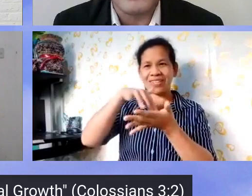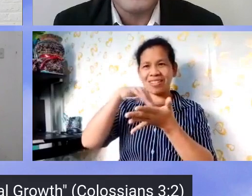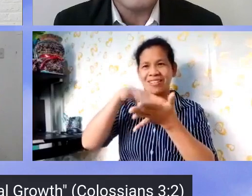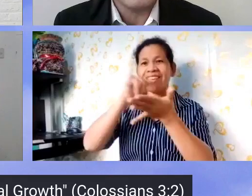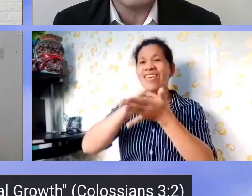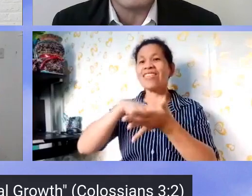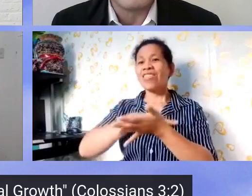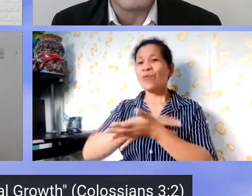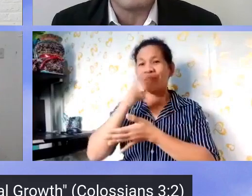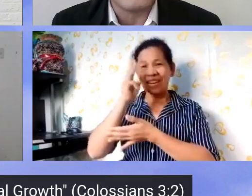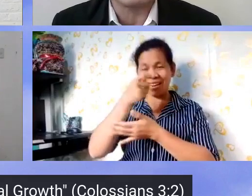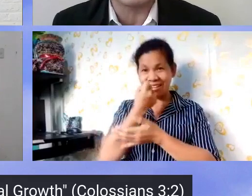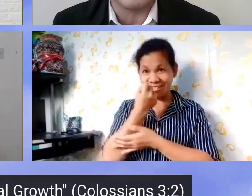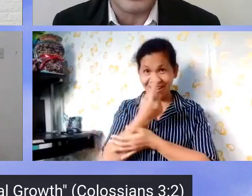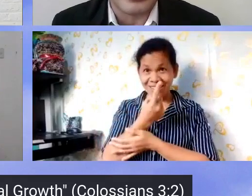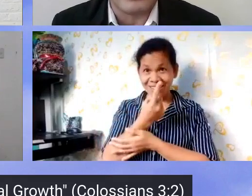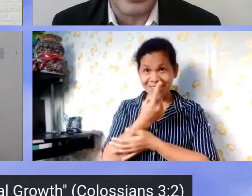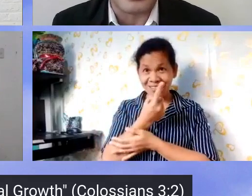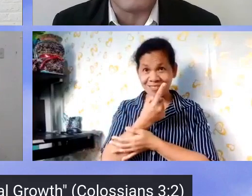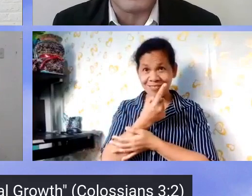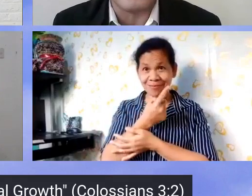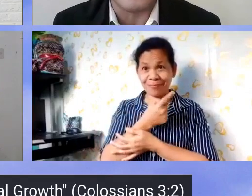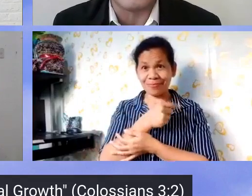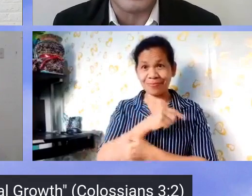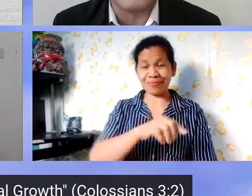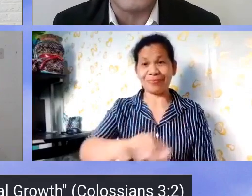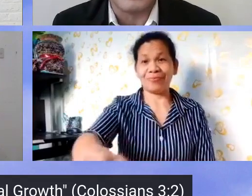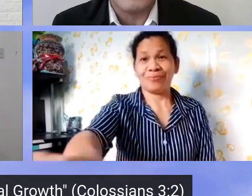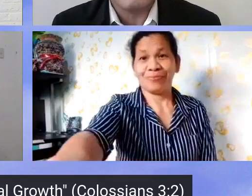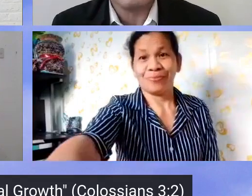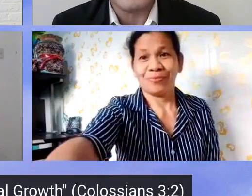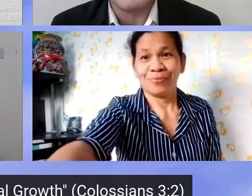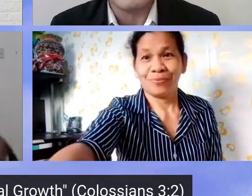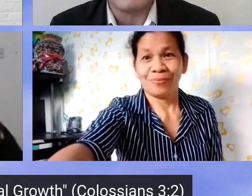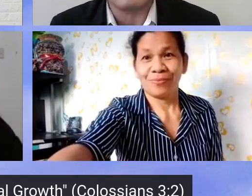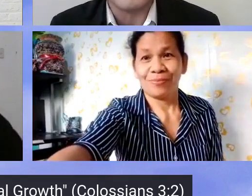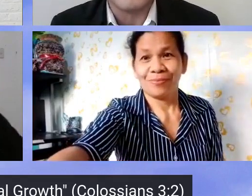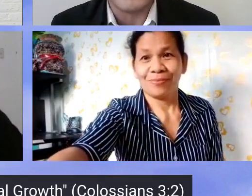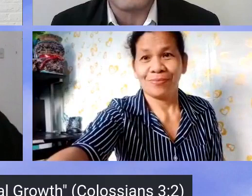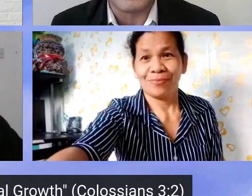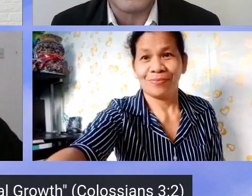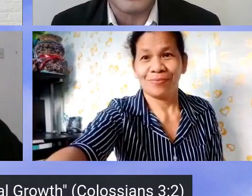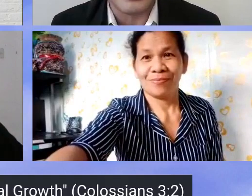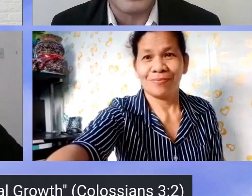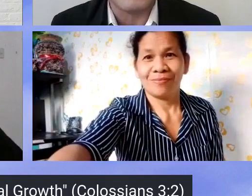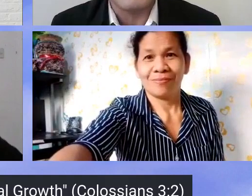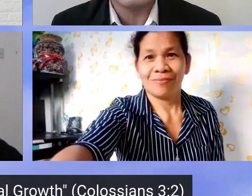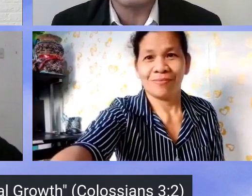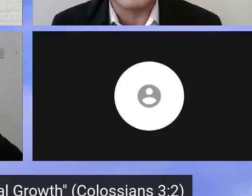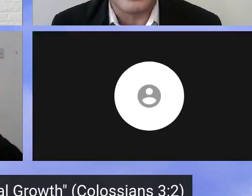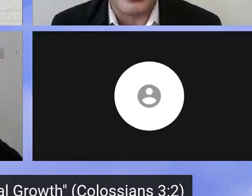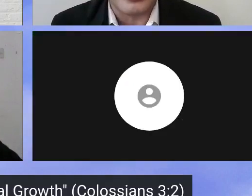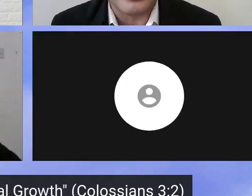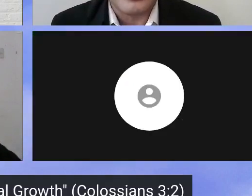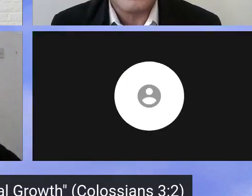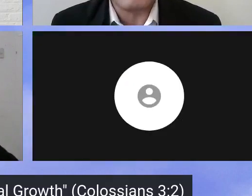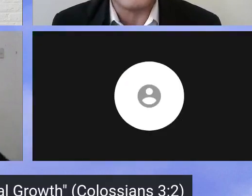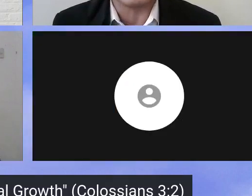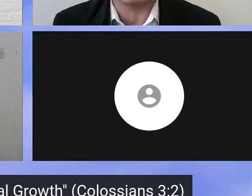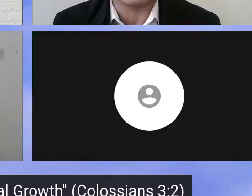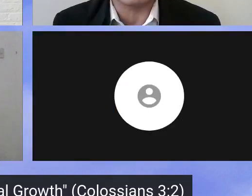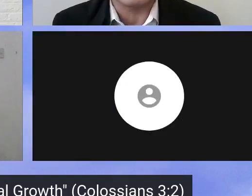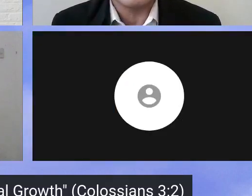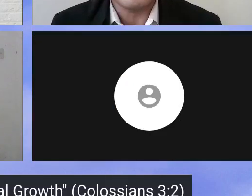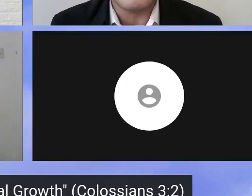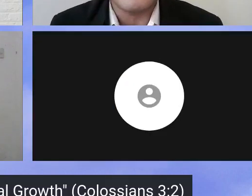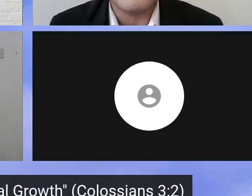ko po. Mahirap bang manalangin? Bakit may mga tao na parang napakahirap sa kanila ang manalangin? Na